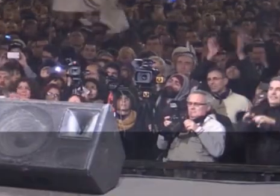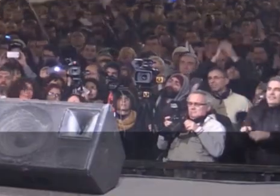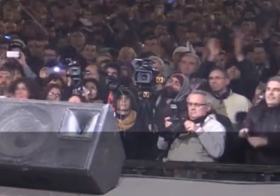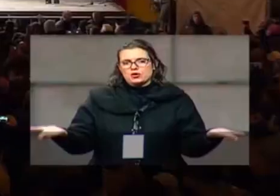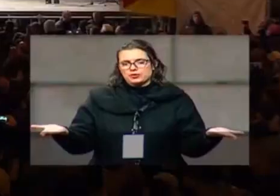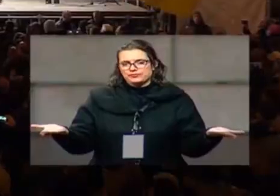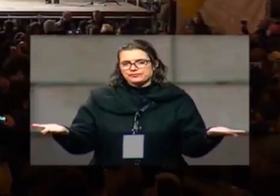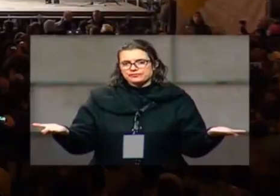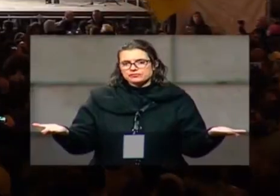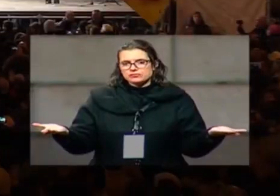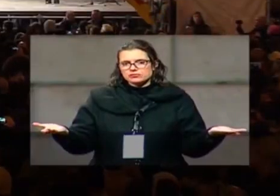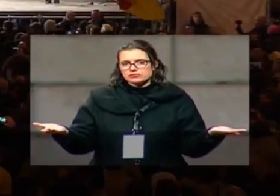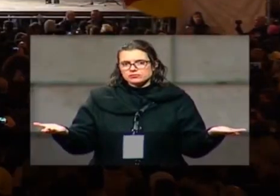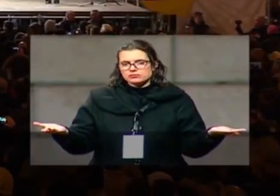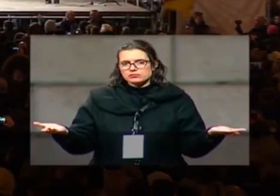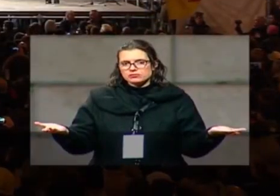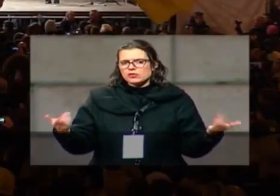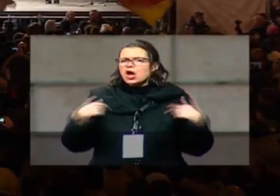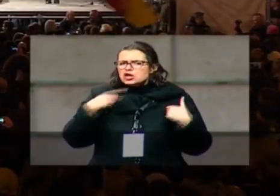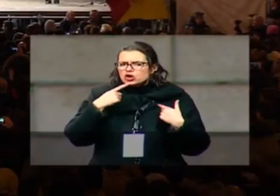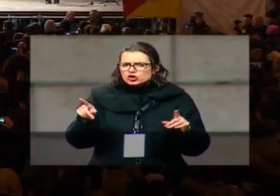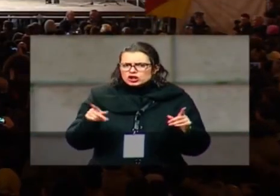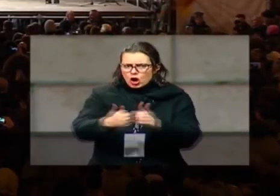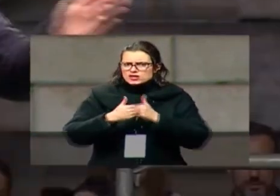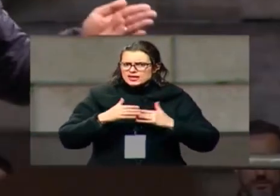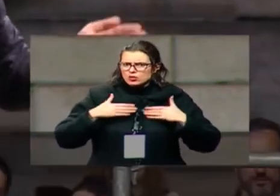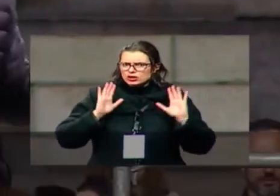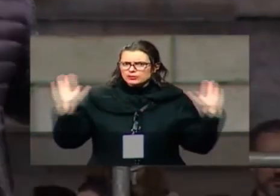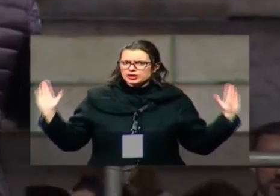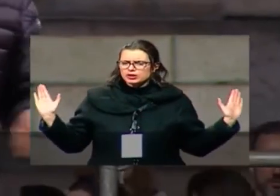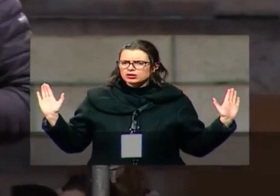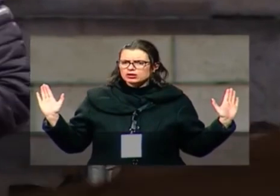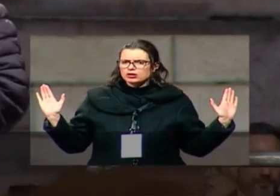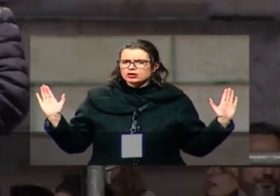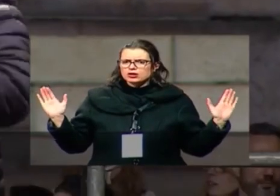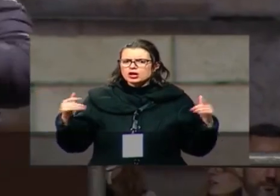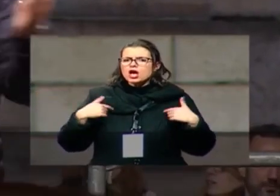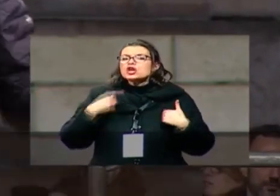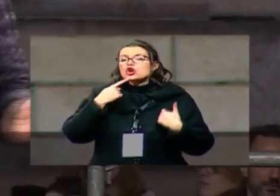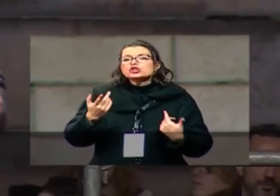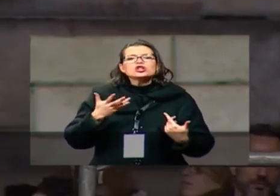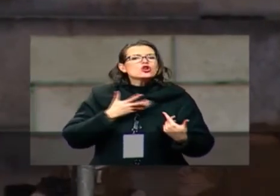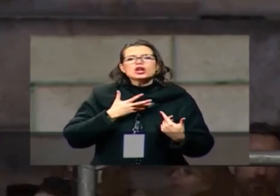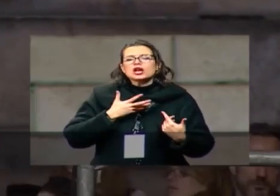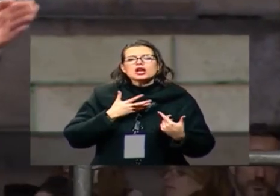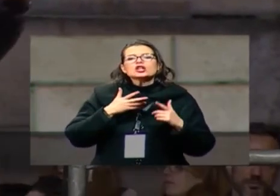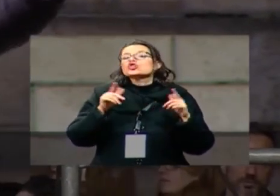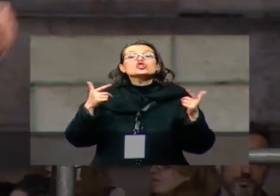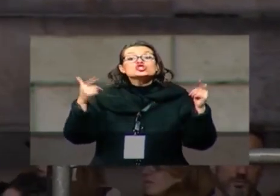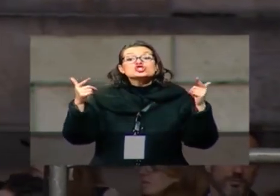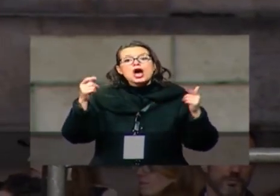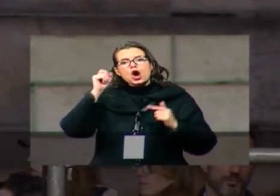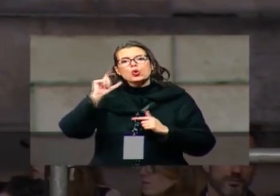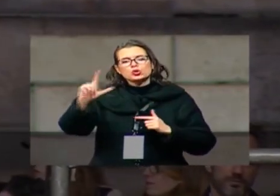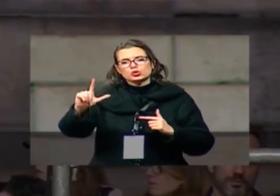pretendo che seguiate nessuno abbiamo una una una sottocultura milioni di persone che